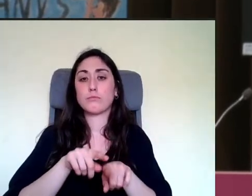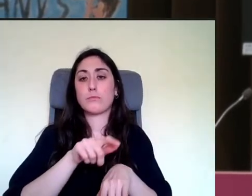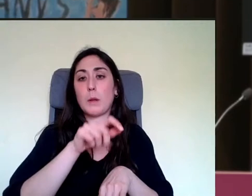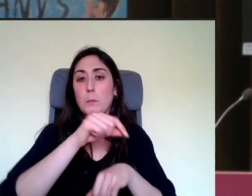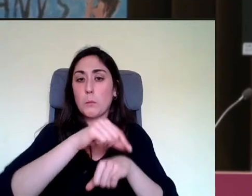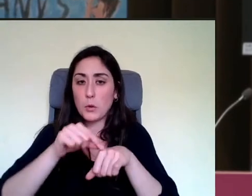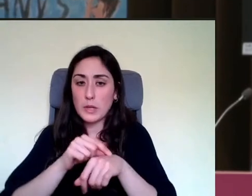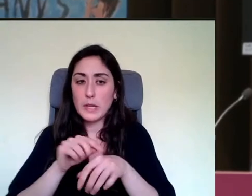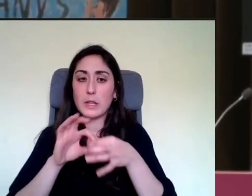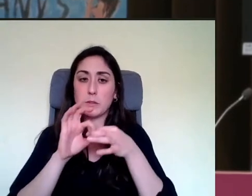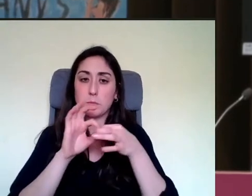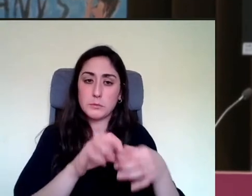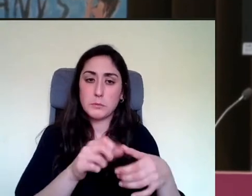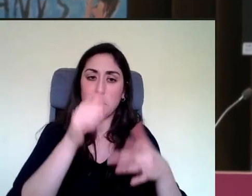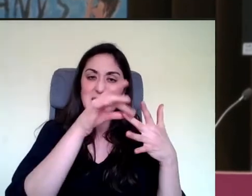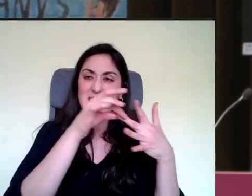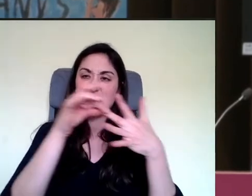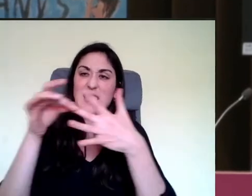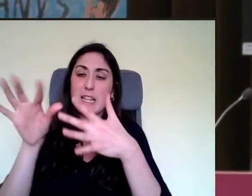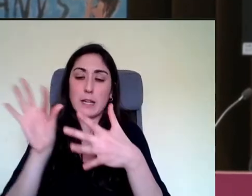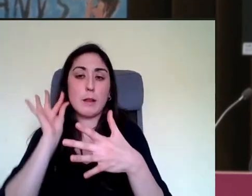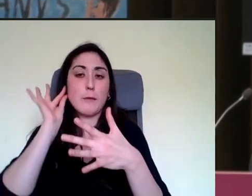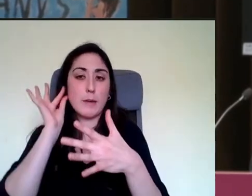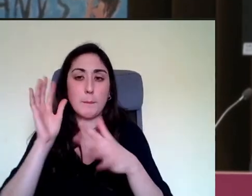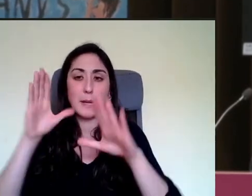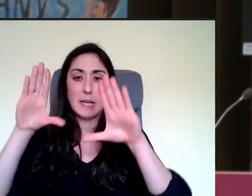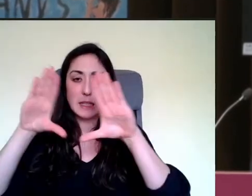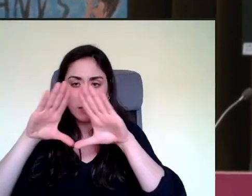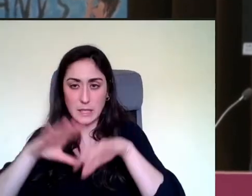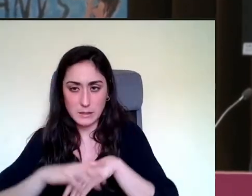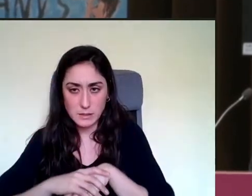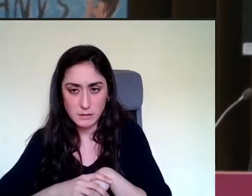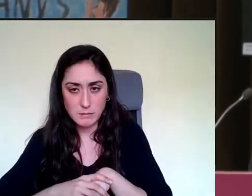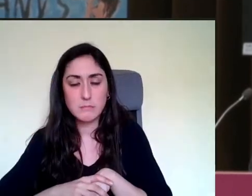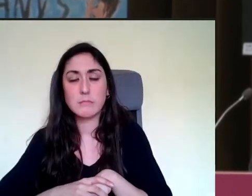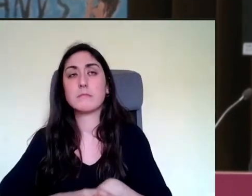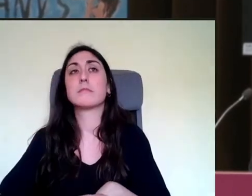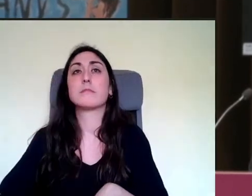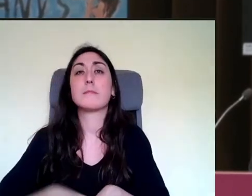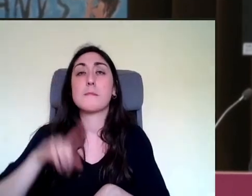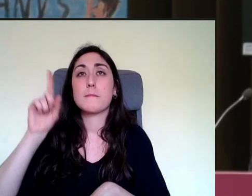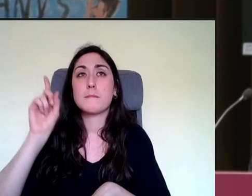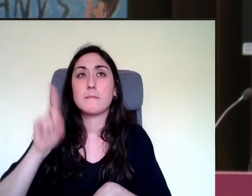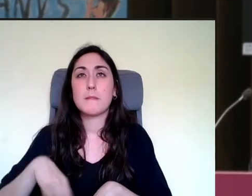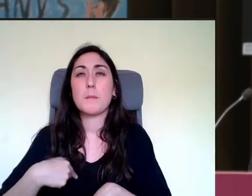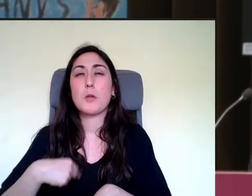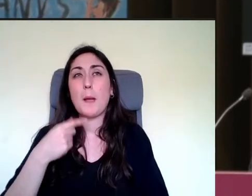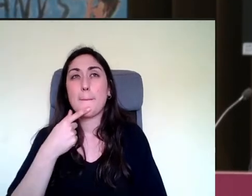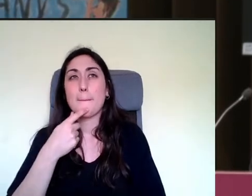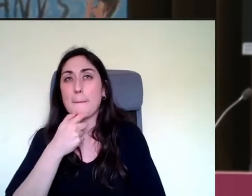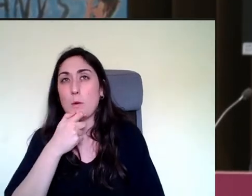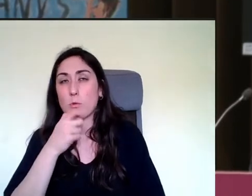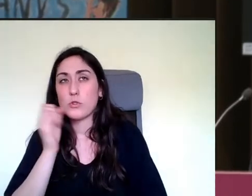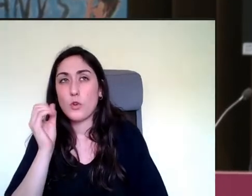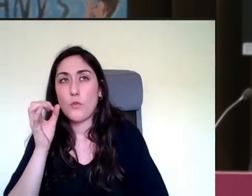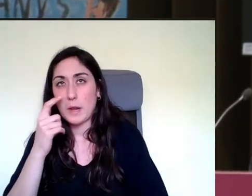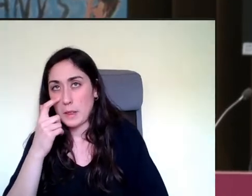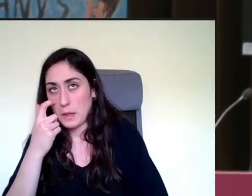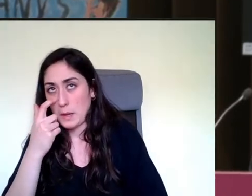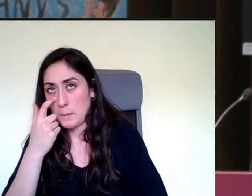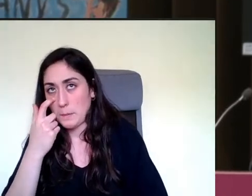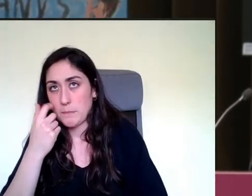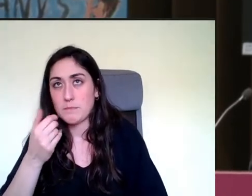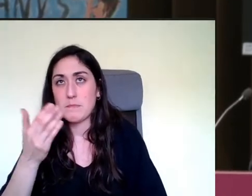lideratges feministes, apostem per un concepte que ahir en una de les conferències em va agradar: ja no parlem d'equitat, parlem